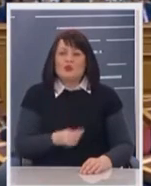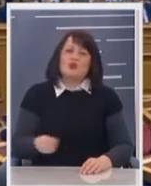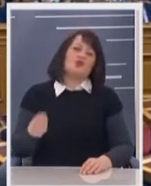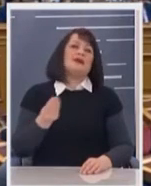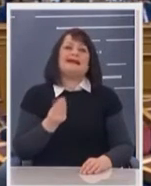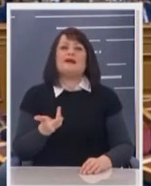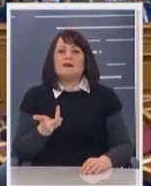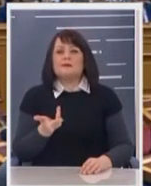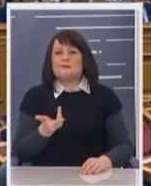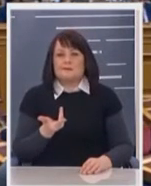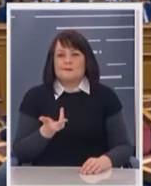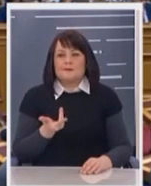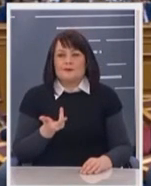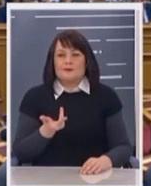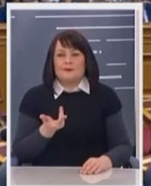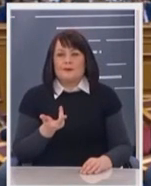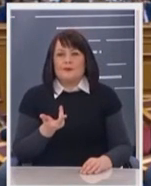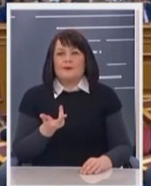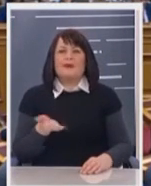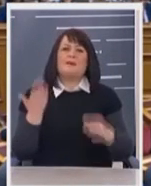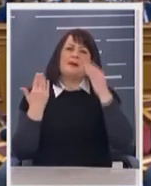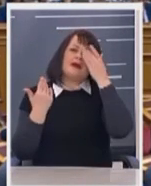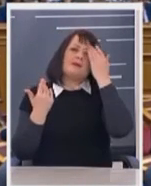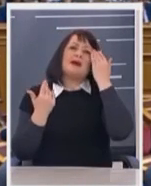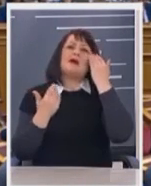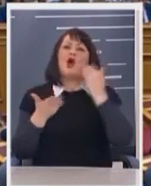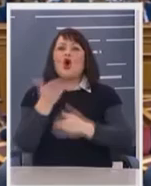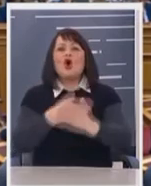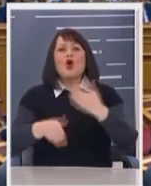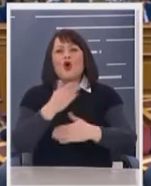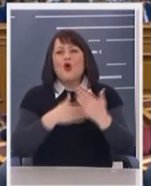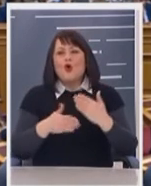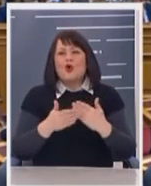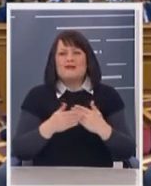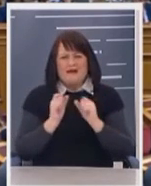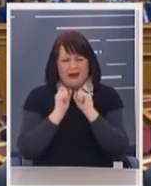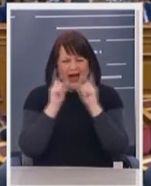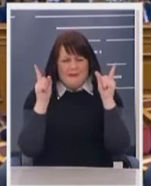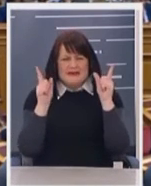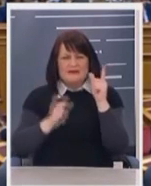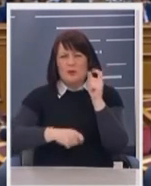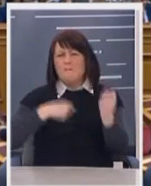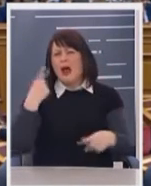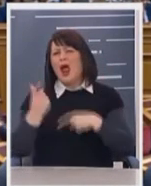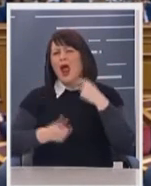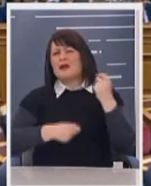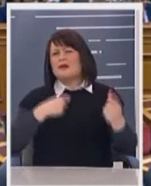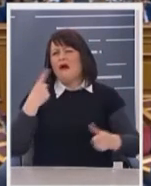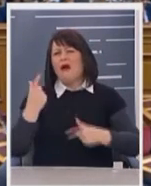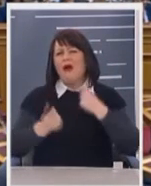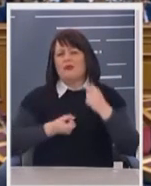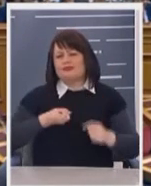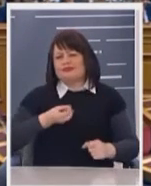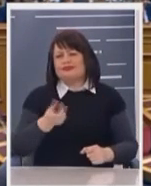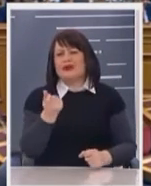καιρό, τα προηγούμενα χρόνια είχε γίνει ένα πρωτοφανές πάρτι σε βάρος